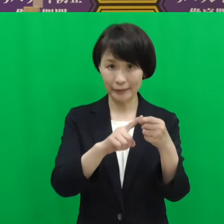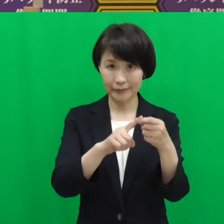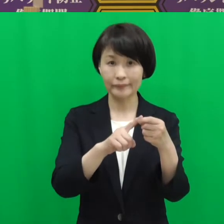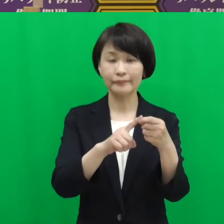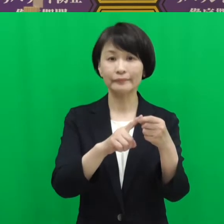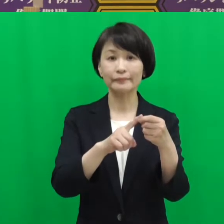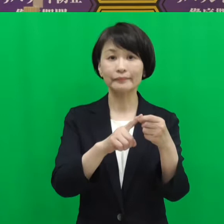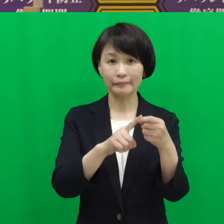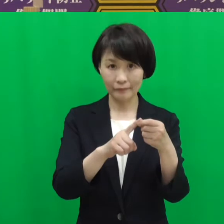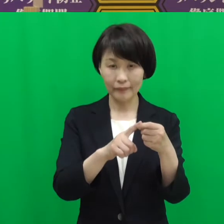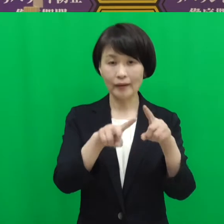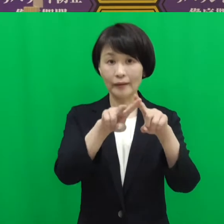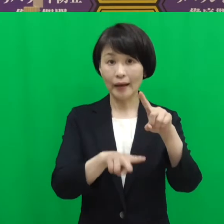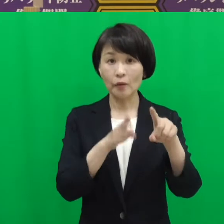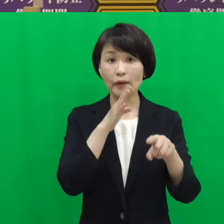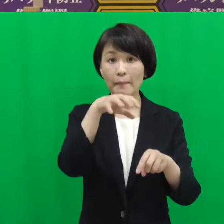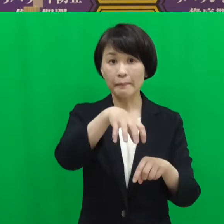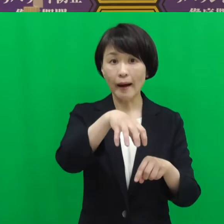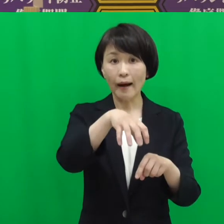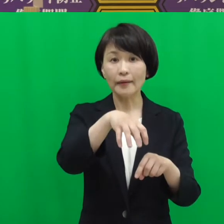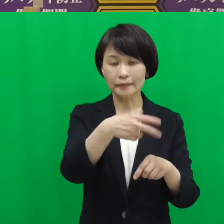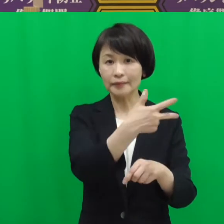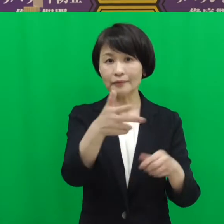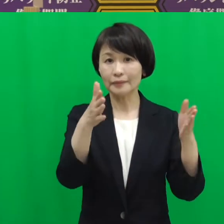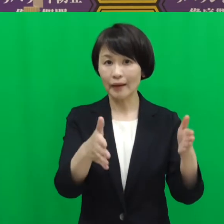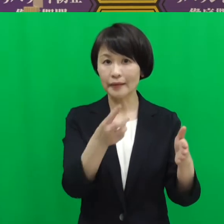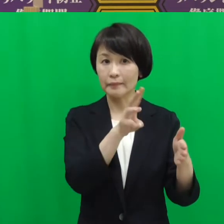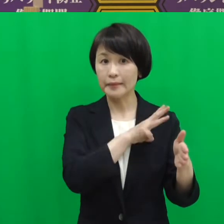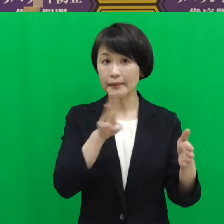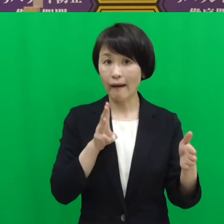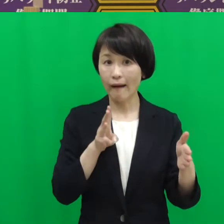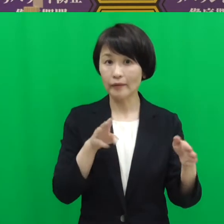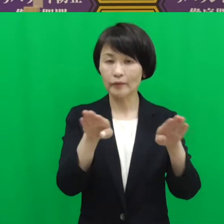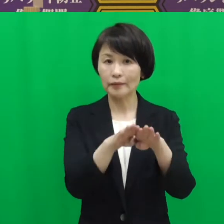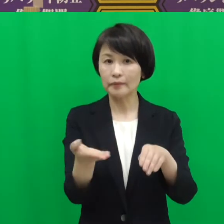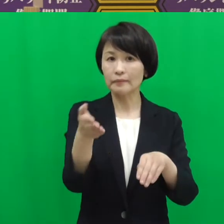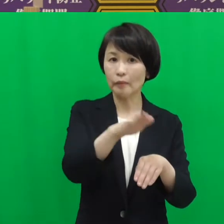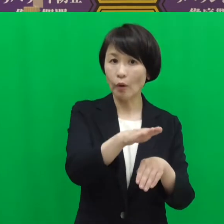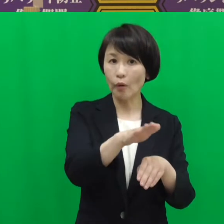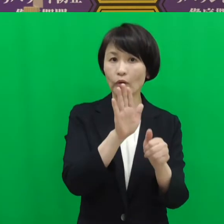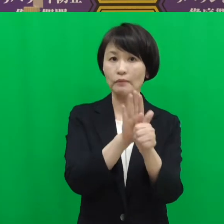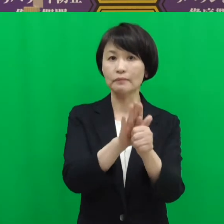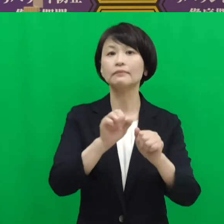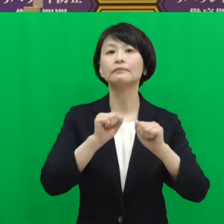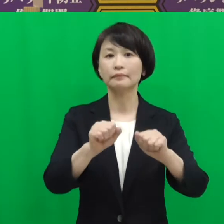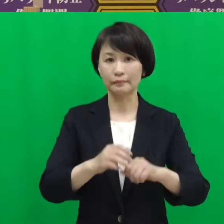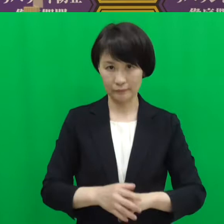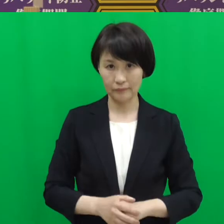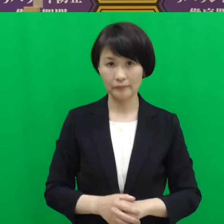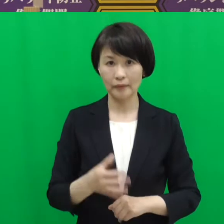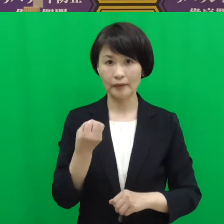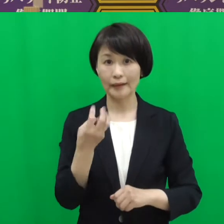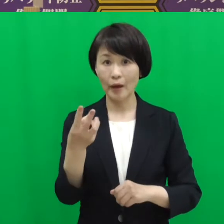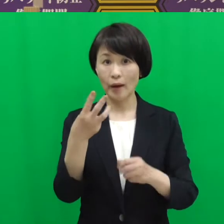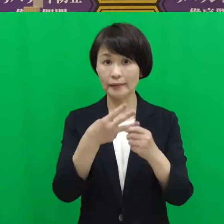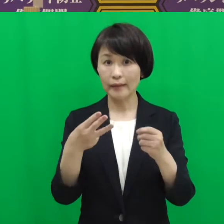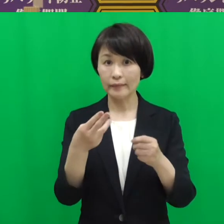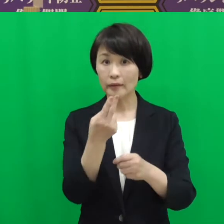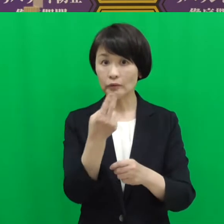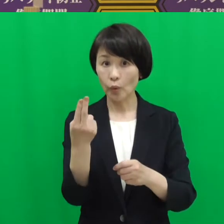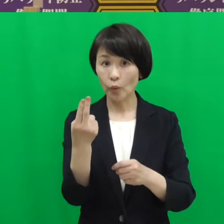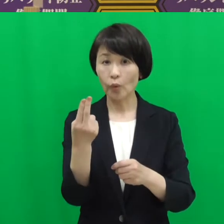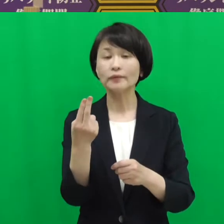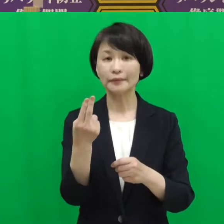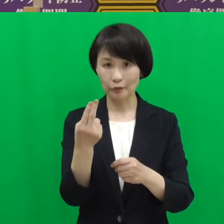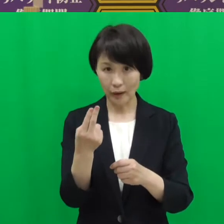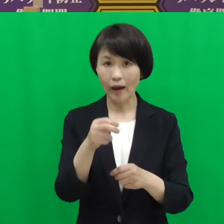ため、介護現場への週休3日制導入支援を進めております。令和3年度におきましても5社